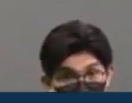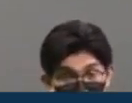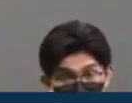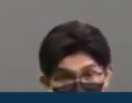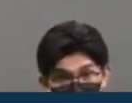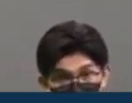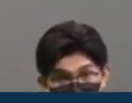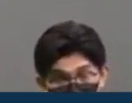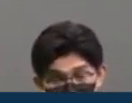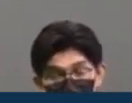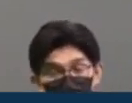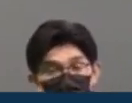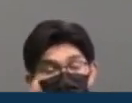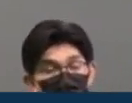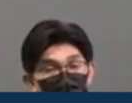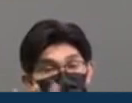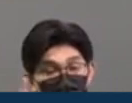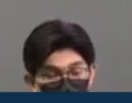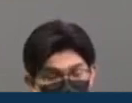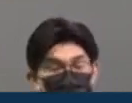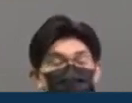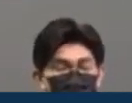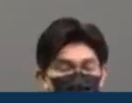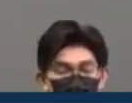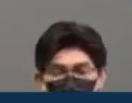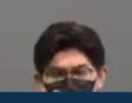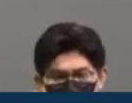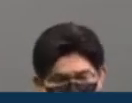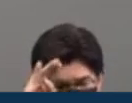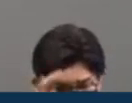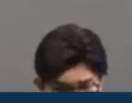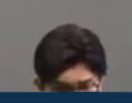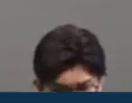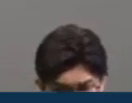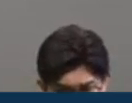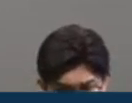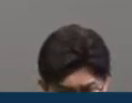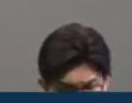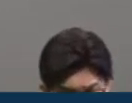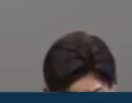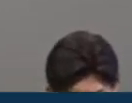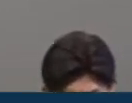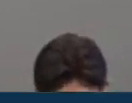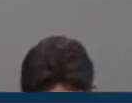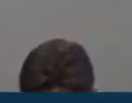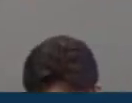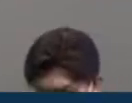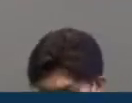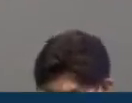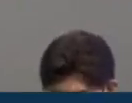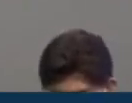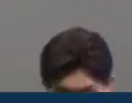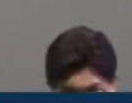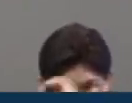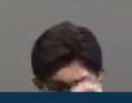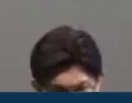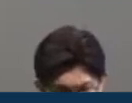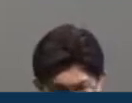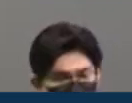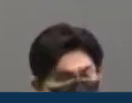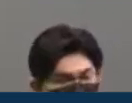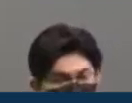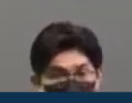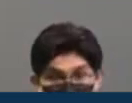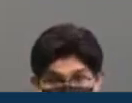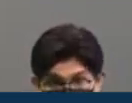ภัยในช่วงที่ไทยจะเป็นเจ้าภาพการประชุมเอเปกในเดือนพฤศจิกายน2565ซึ่งเจ้าหน้าที่ฝ่ายความมั่นคงตำรว